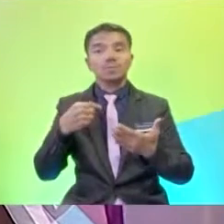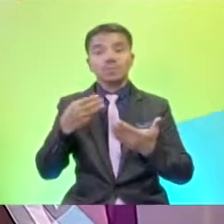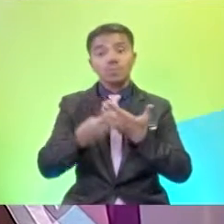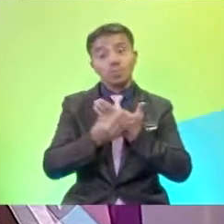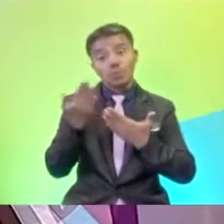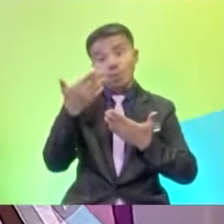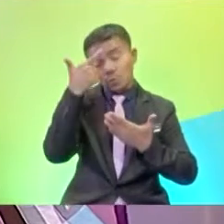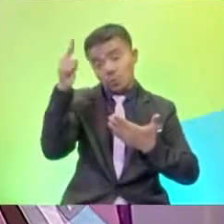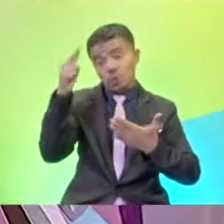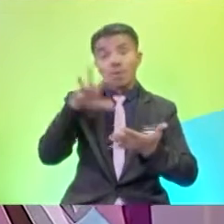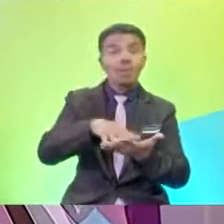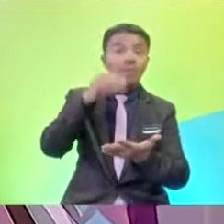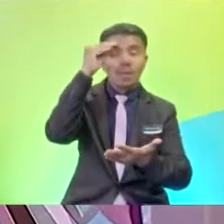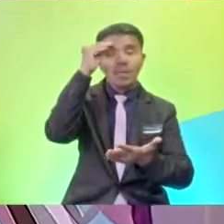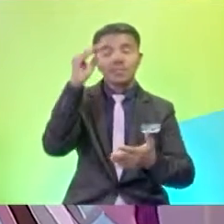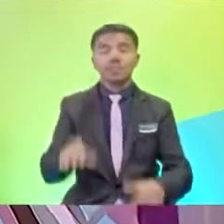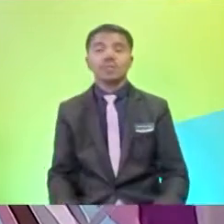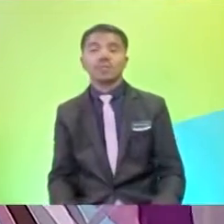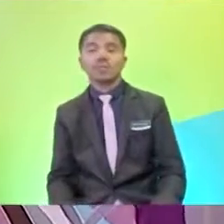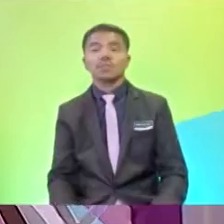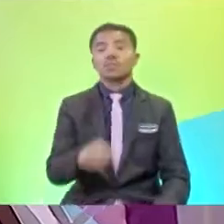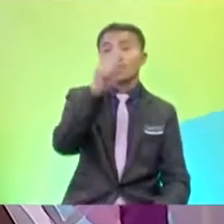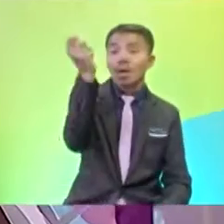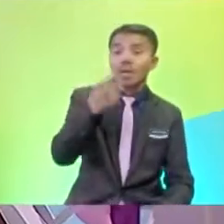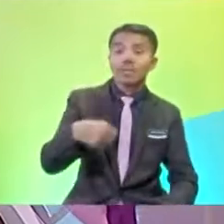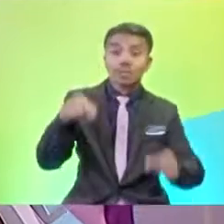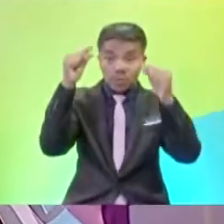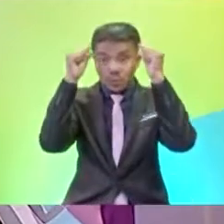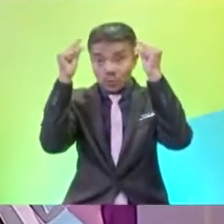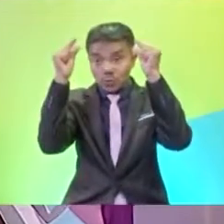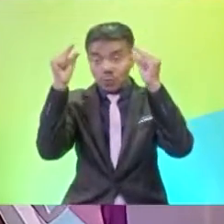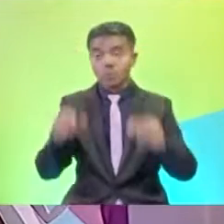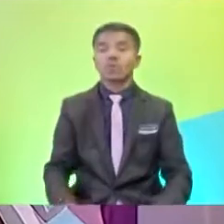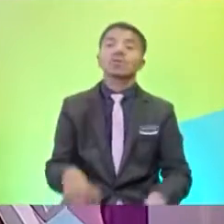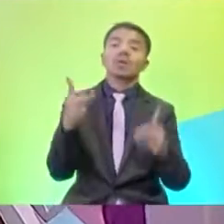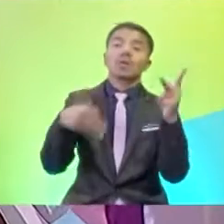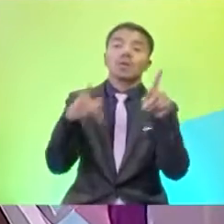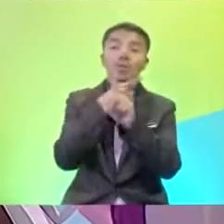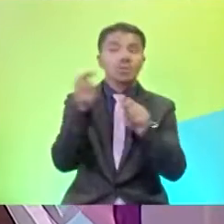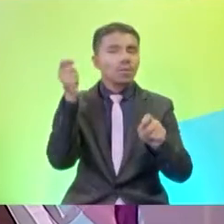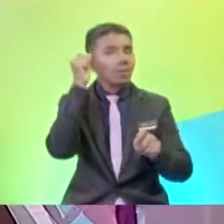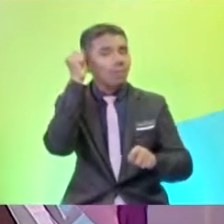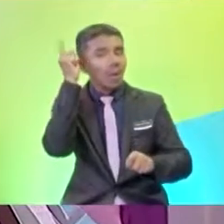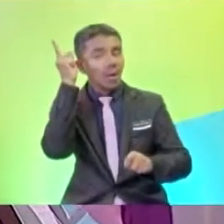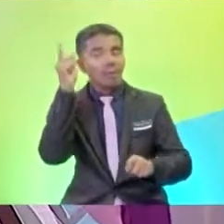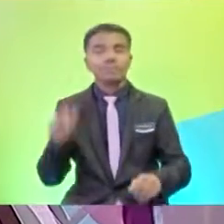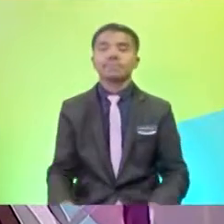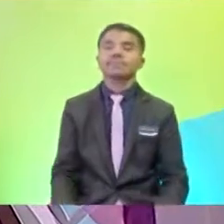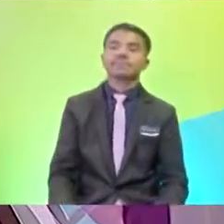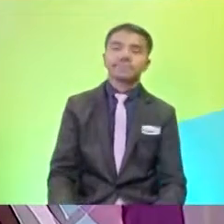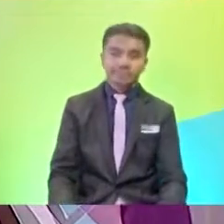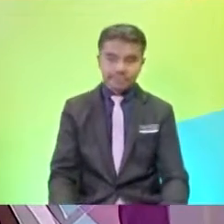Gitu selalu bertanya kan kepada guru pelajaran yang kita tidak paham kita akan mudah memahami